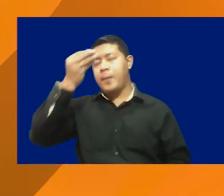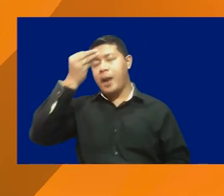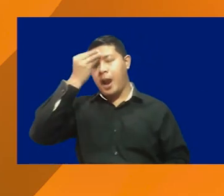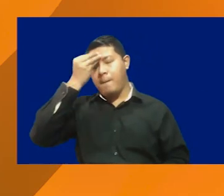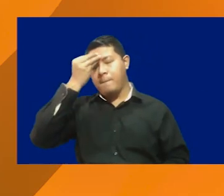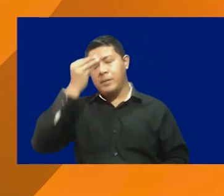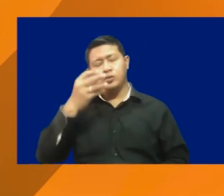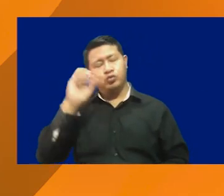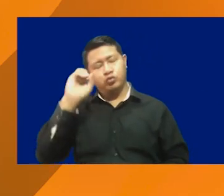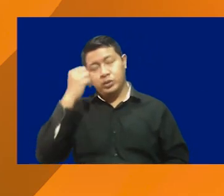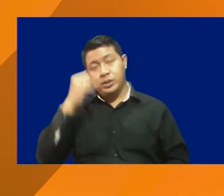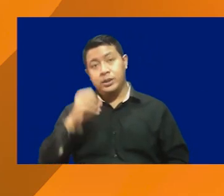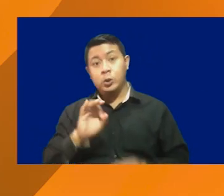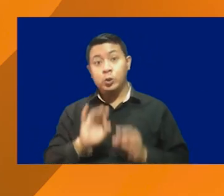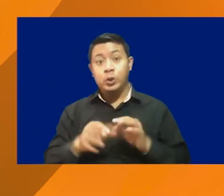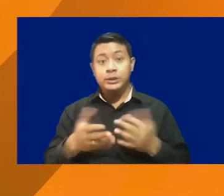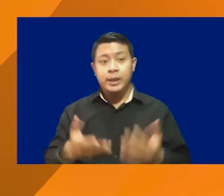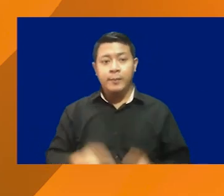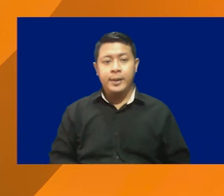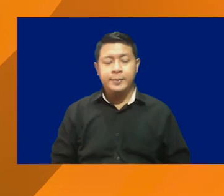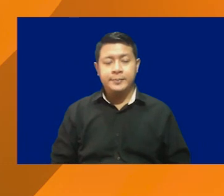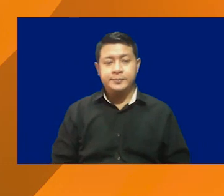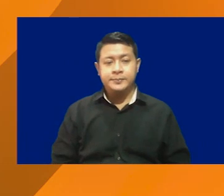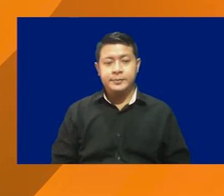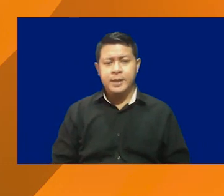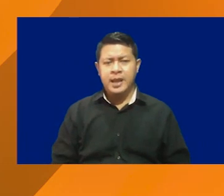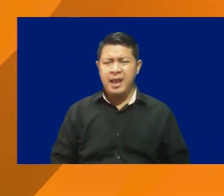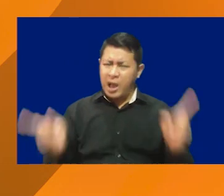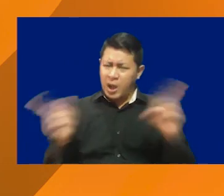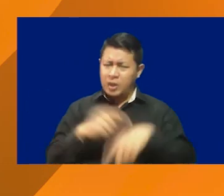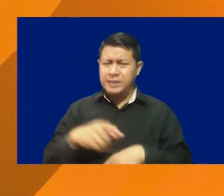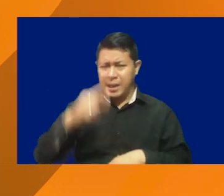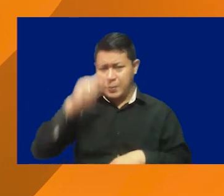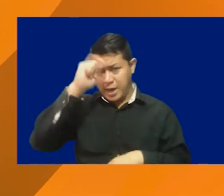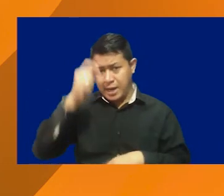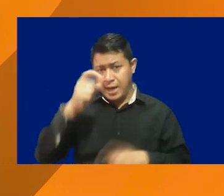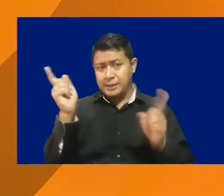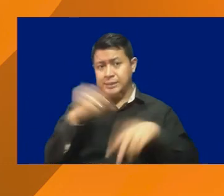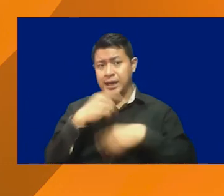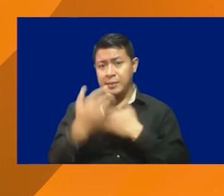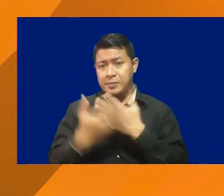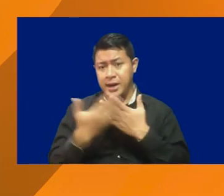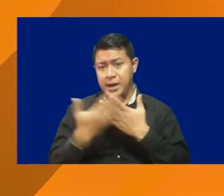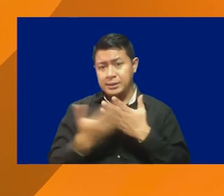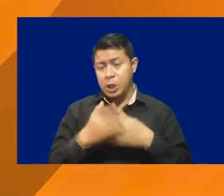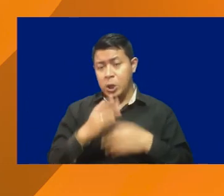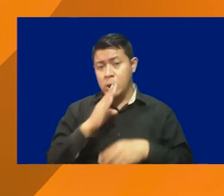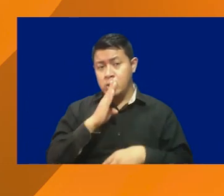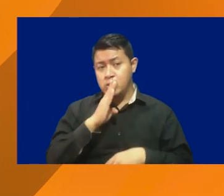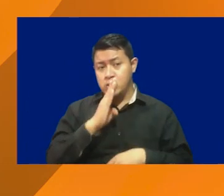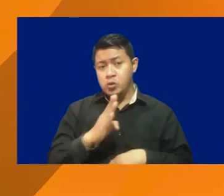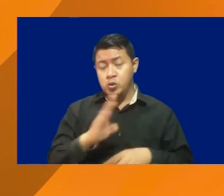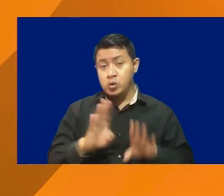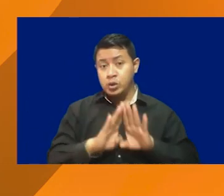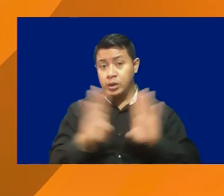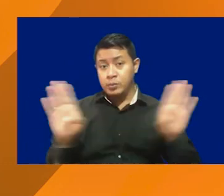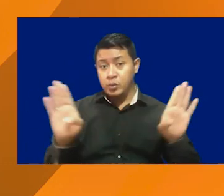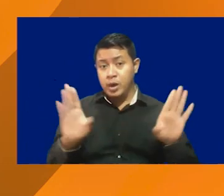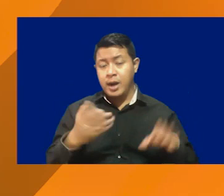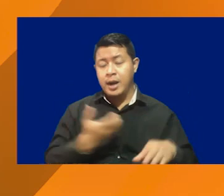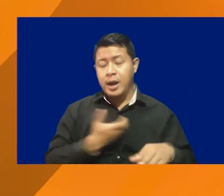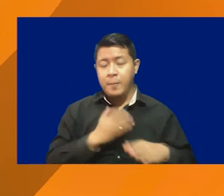Sulit untuk saling memahami dan dipahami. Solusinya apa? Saling menghargai, saling